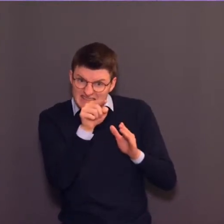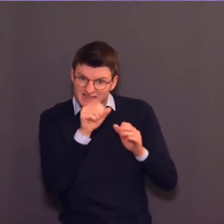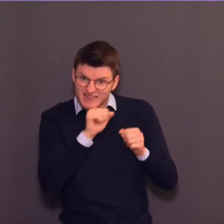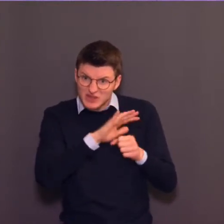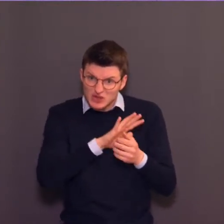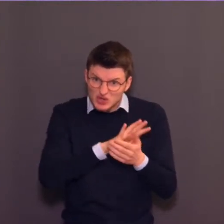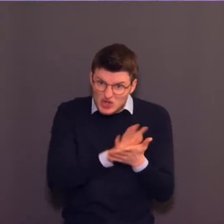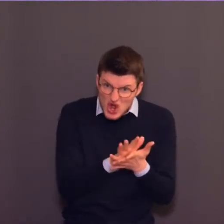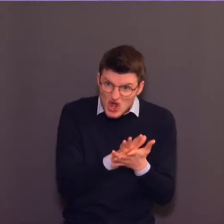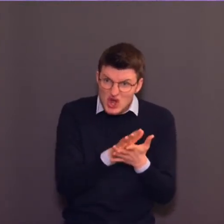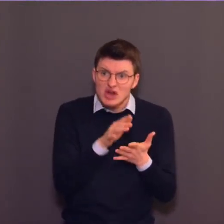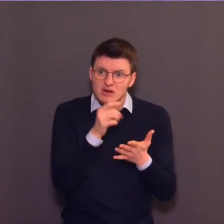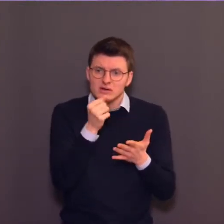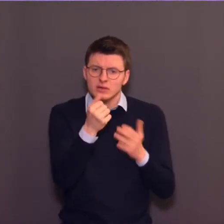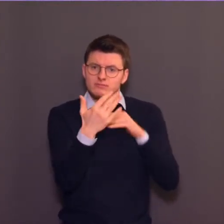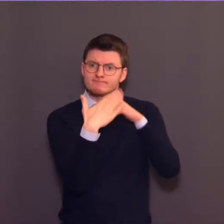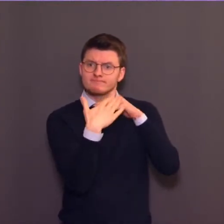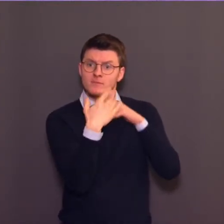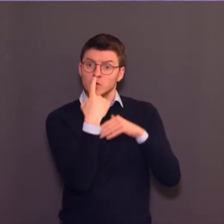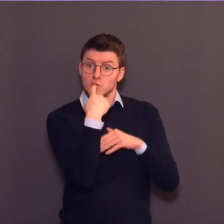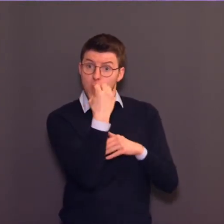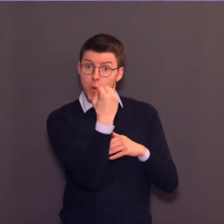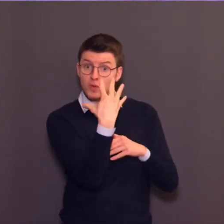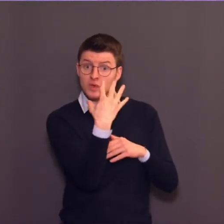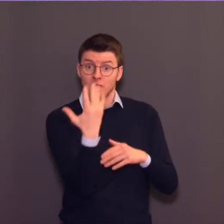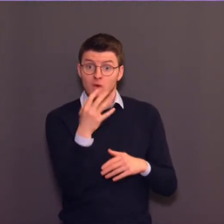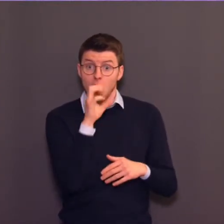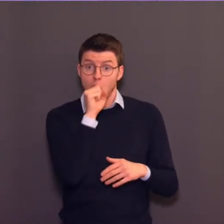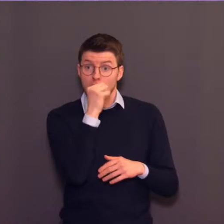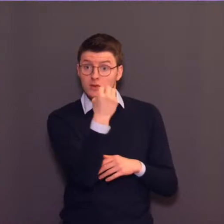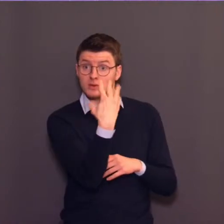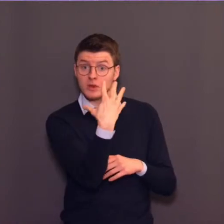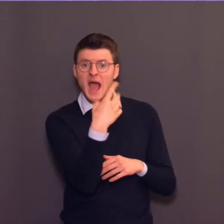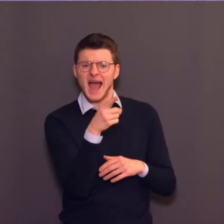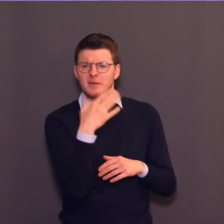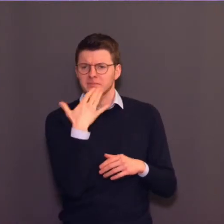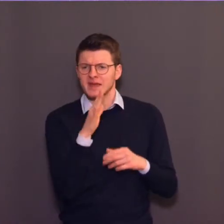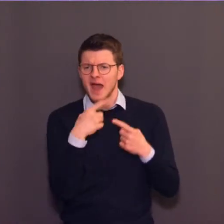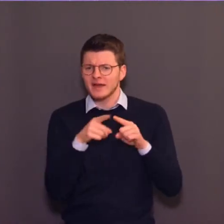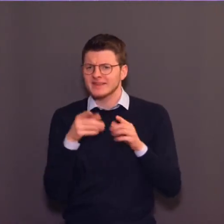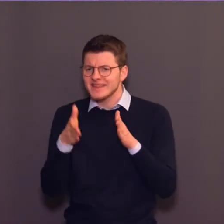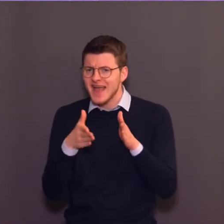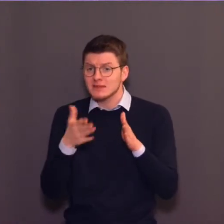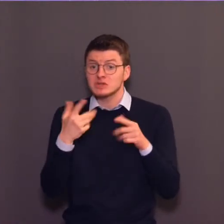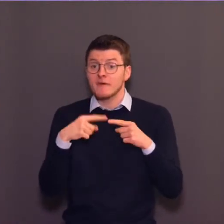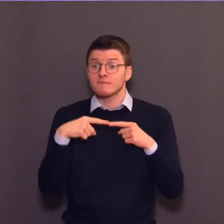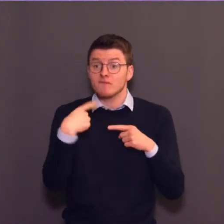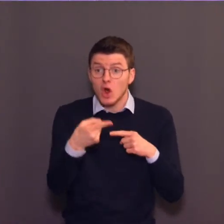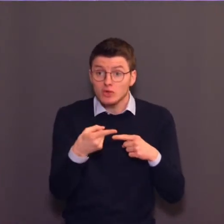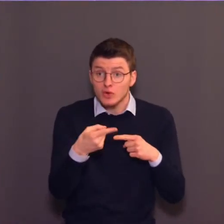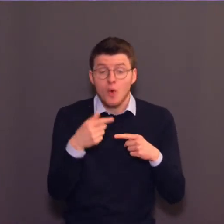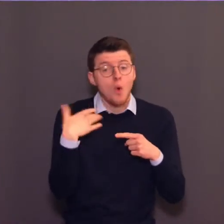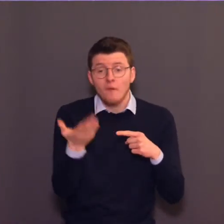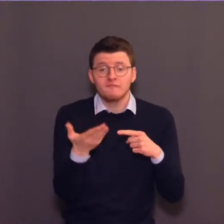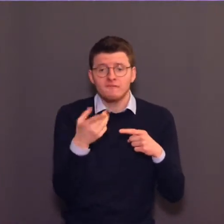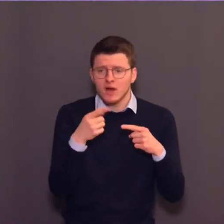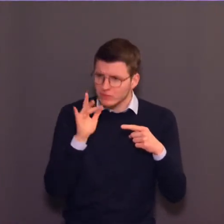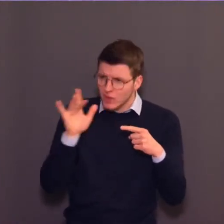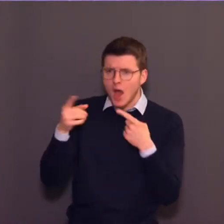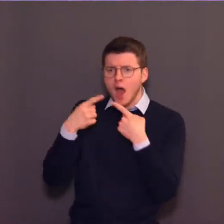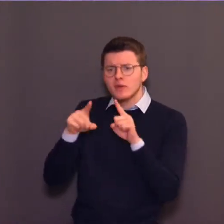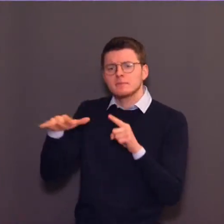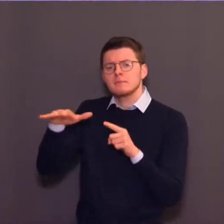trein rood of oranje? Neem dan een trein later of kies een andere bestemming. Om de veiligheid van